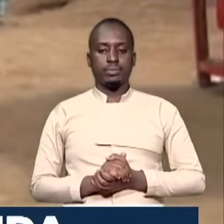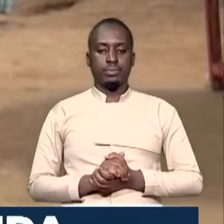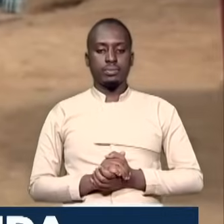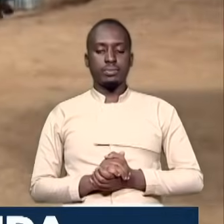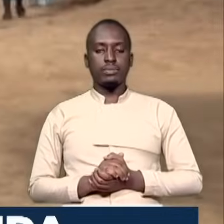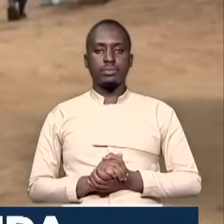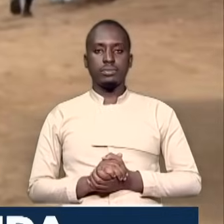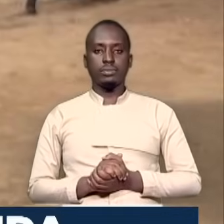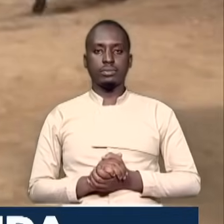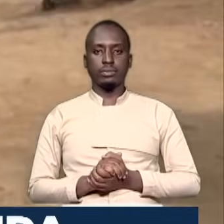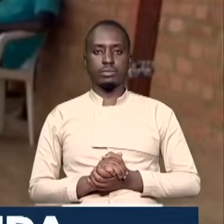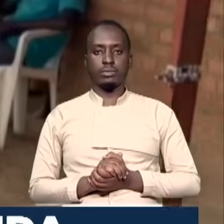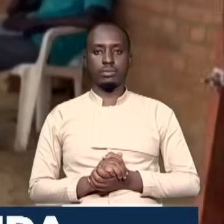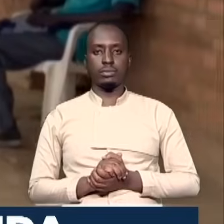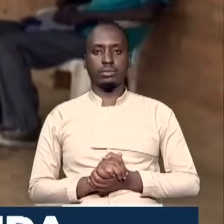inyuma y'inkambi.